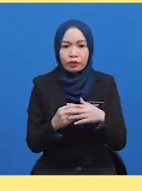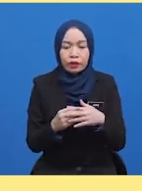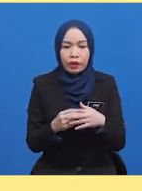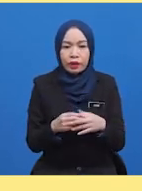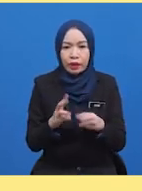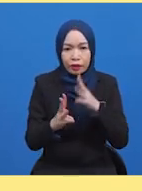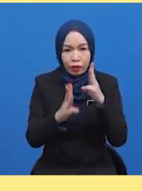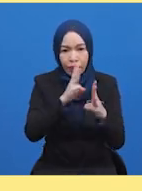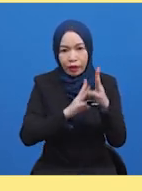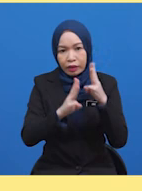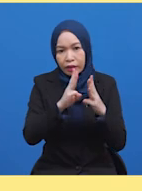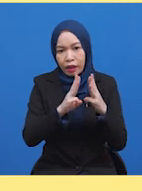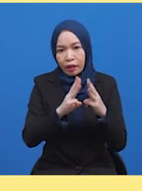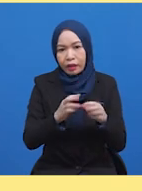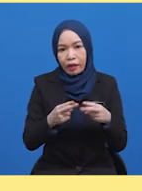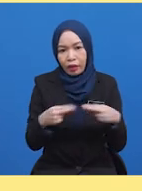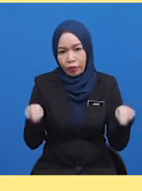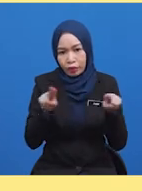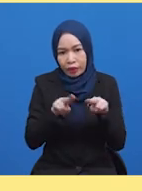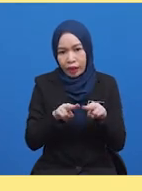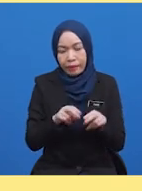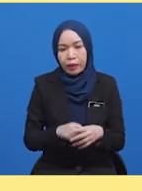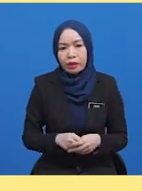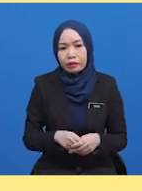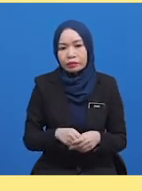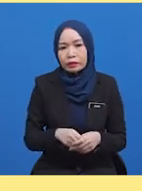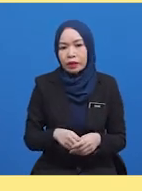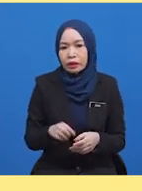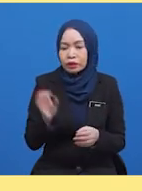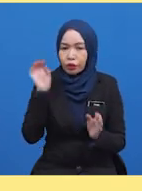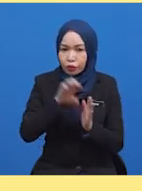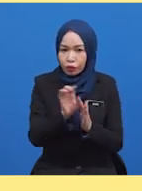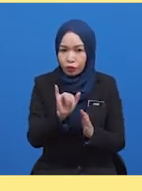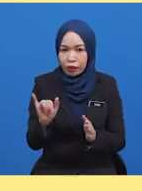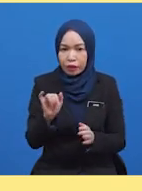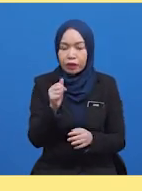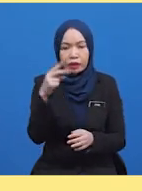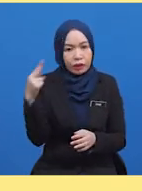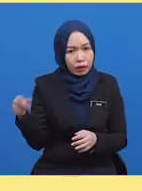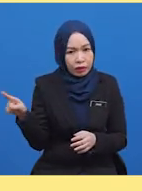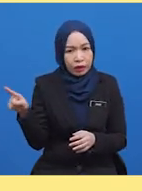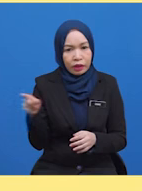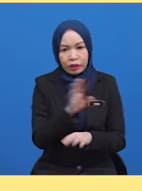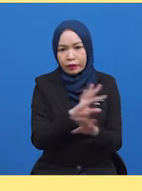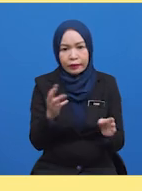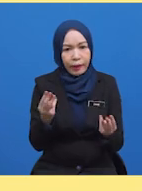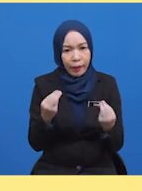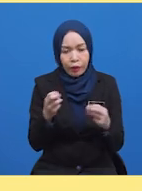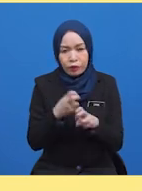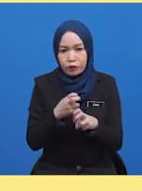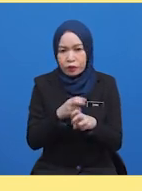beruntung sebagai contoh beruntung tidak mahu menyusahkan orangtuanya